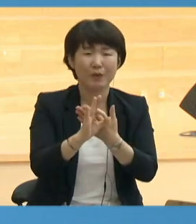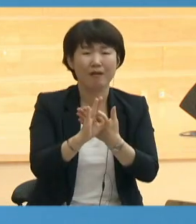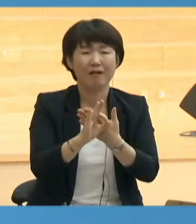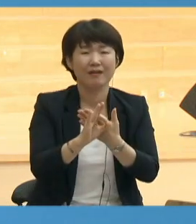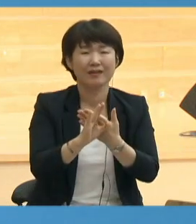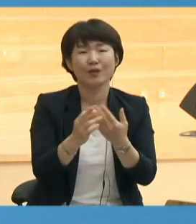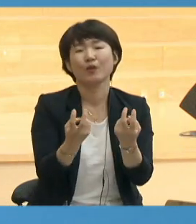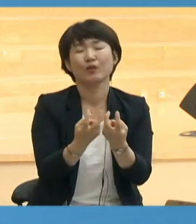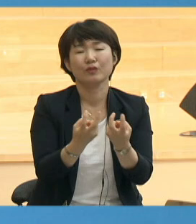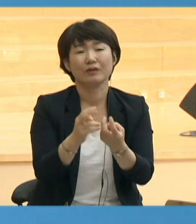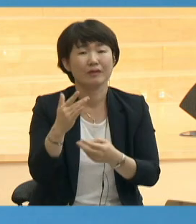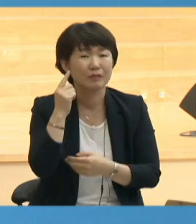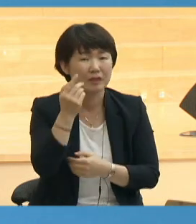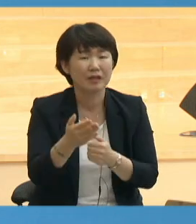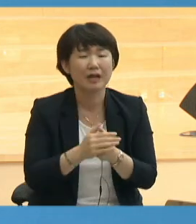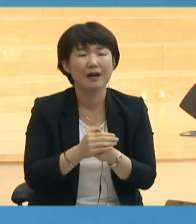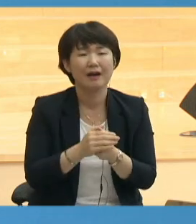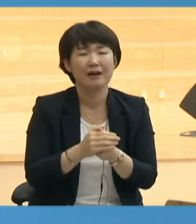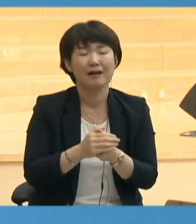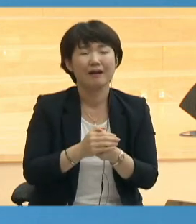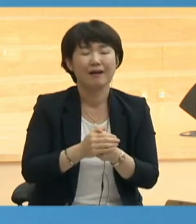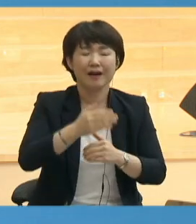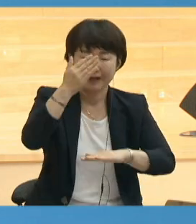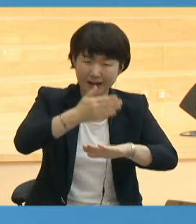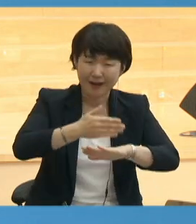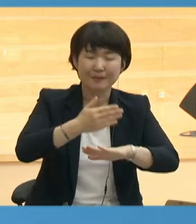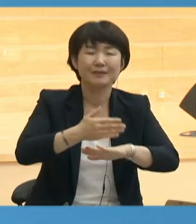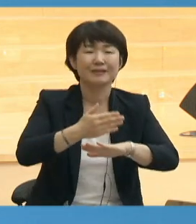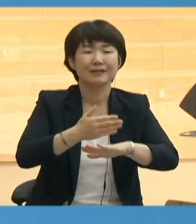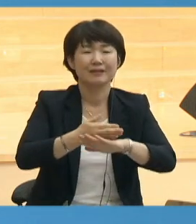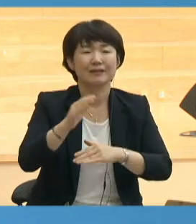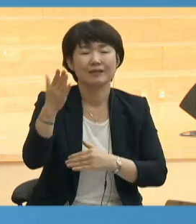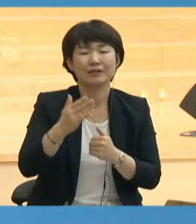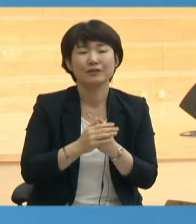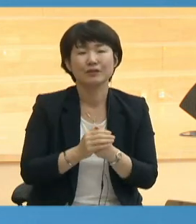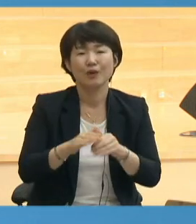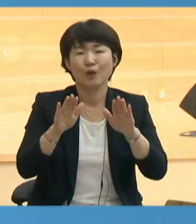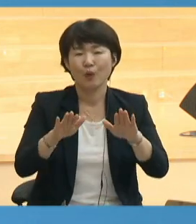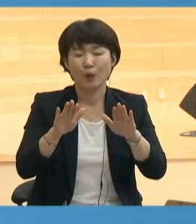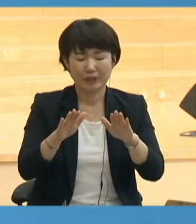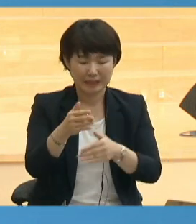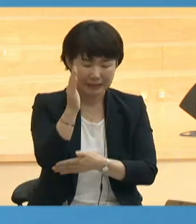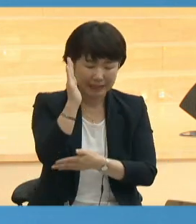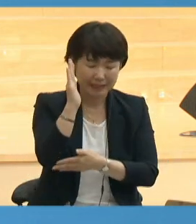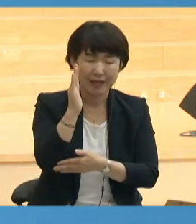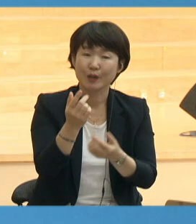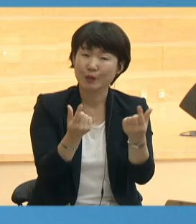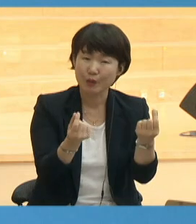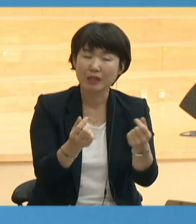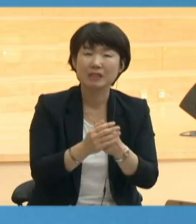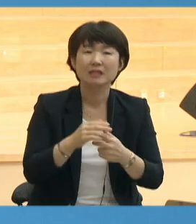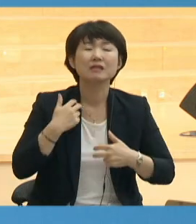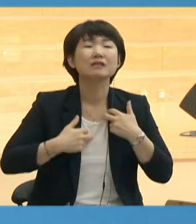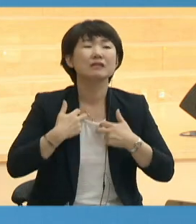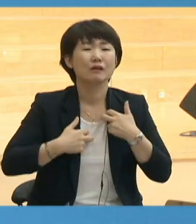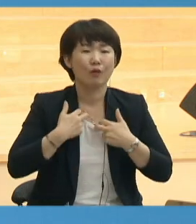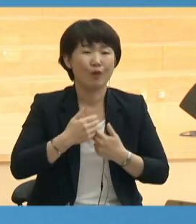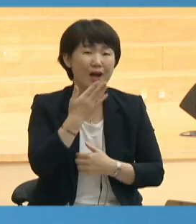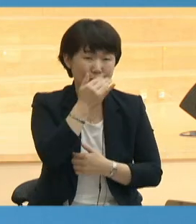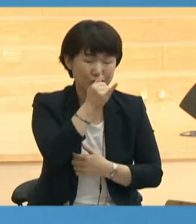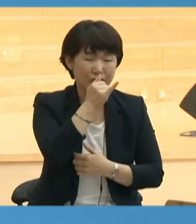어쩌면 어떻게 감사할 수 있는 거죠 아 오늘 본문 얘기한 것처럼 즐거워할 수도